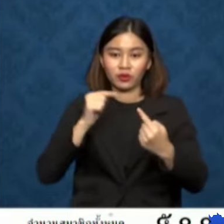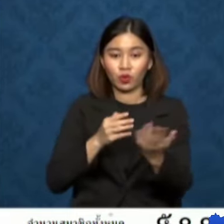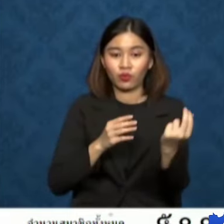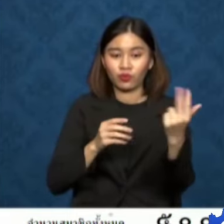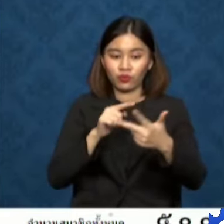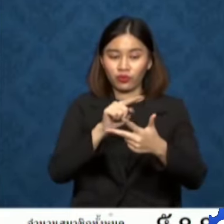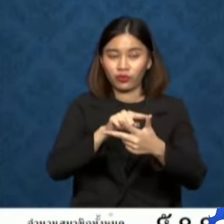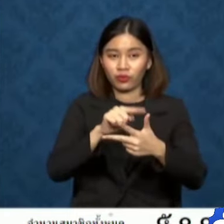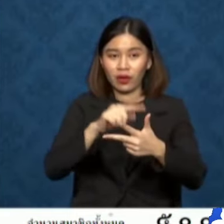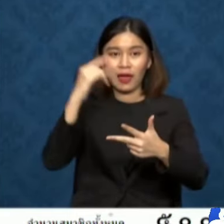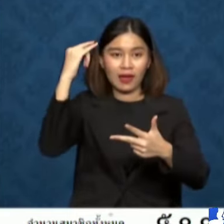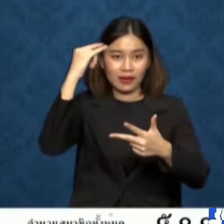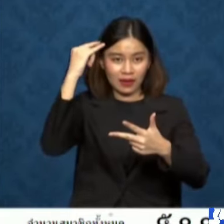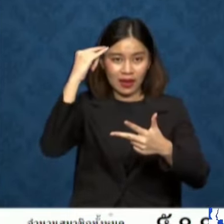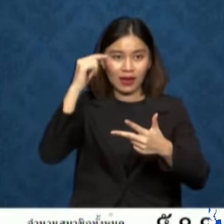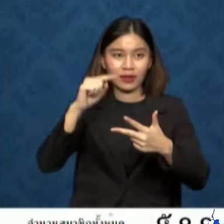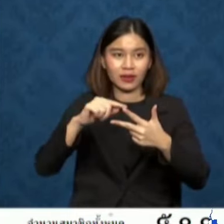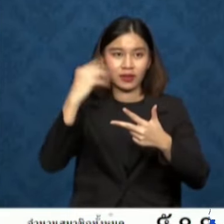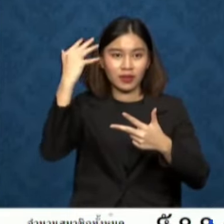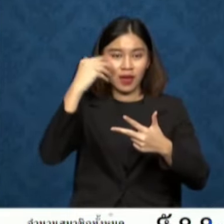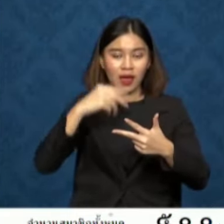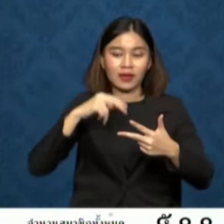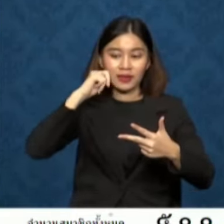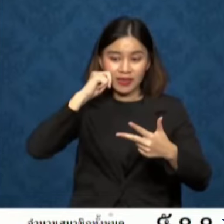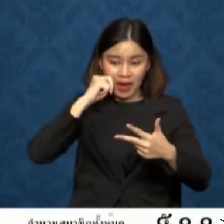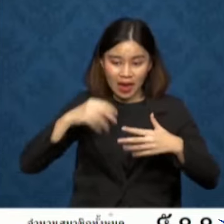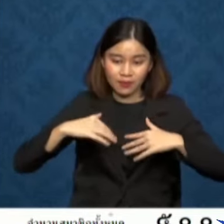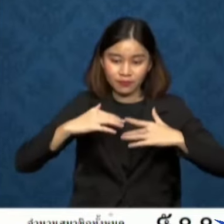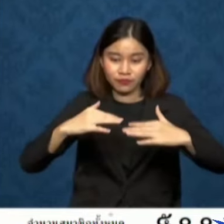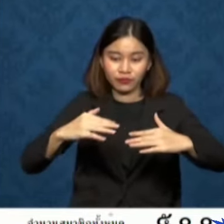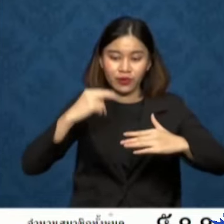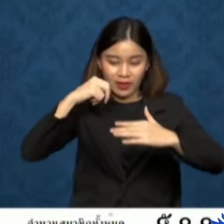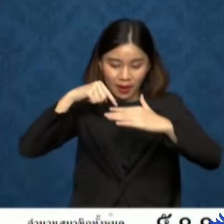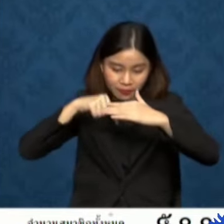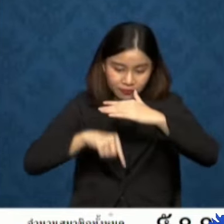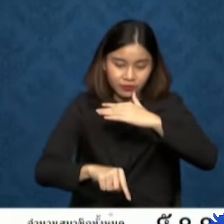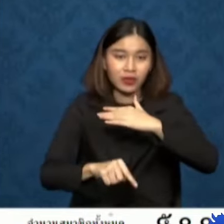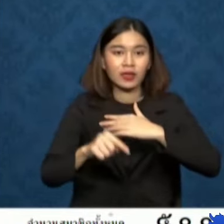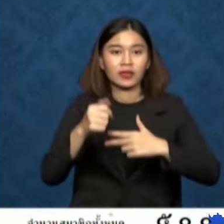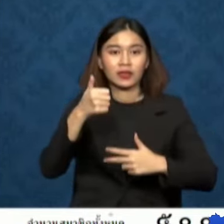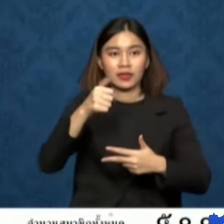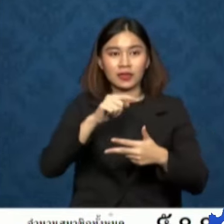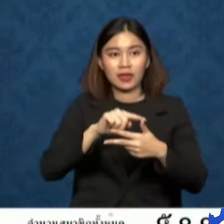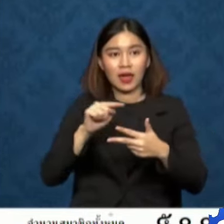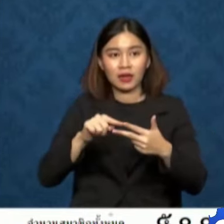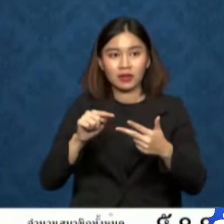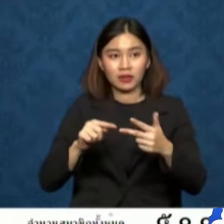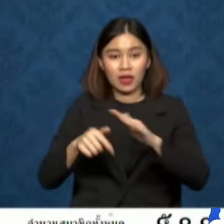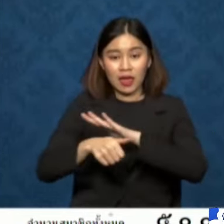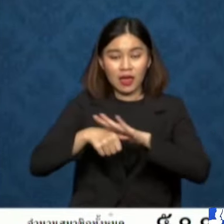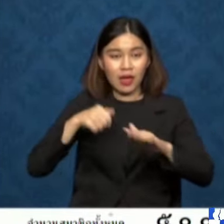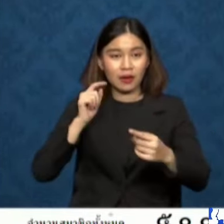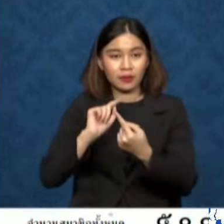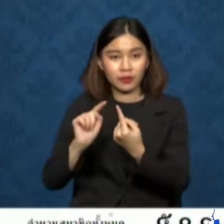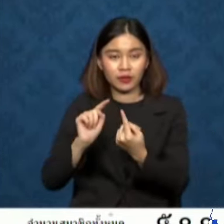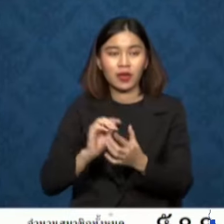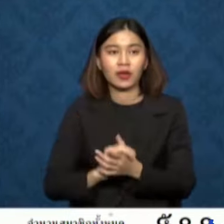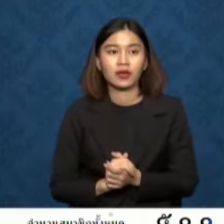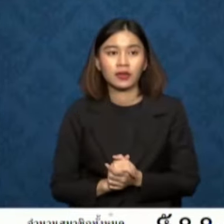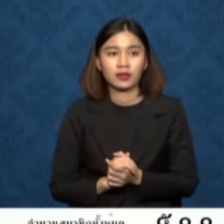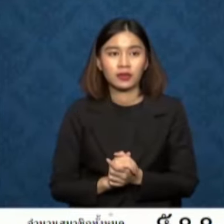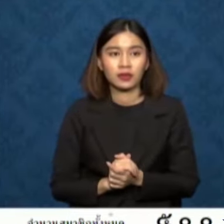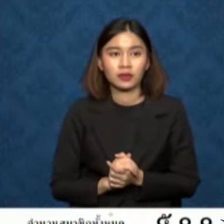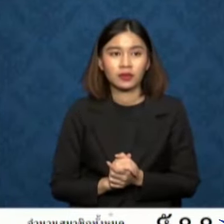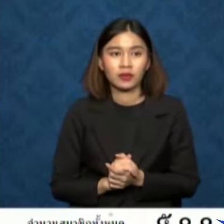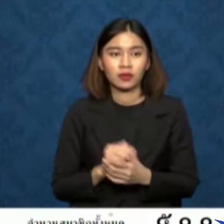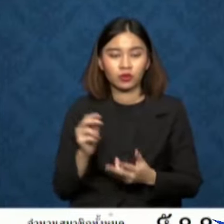ทั้งอากาศนะครับพื้นน้ำและใต้น้ำสามารถซ่อนตัวสามารถซ่อน